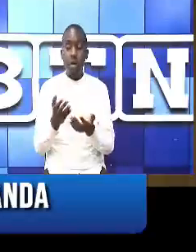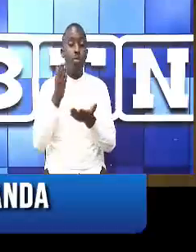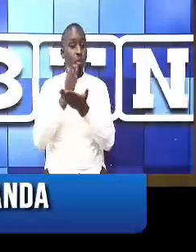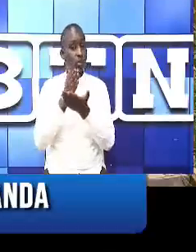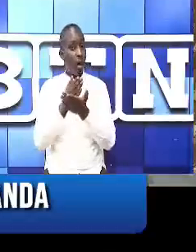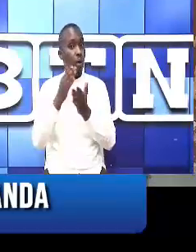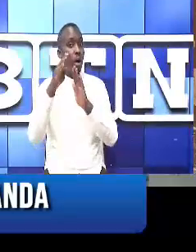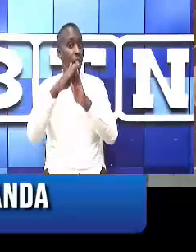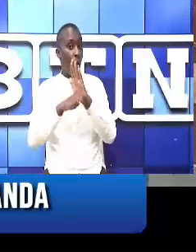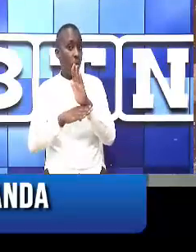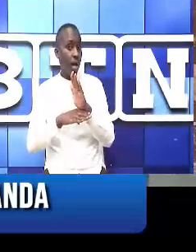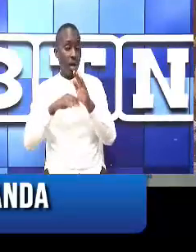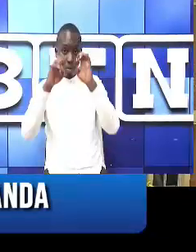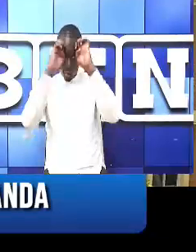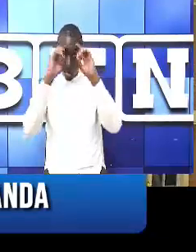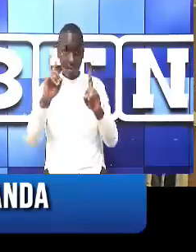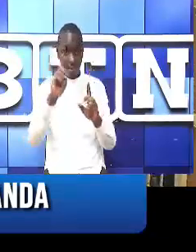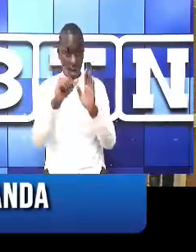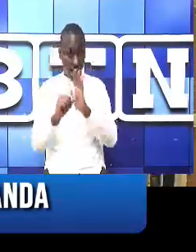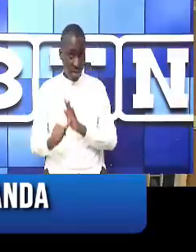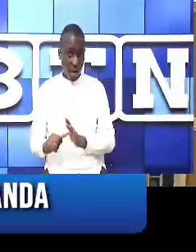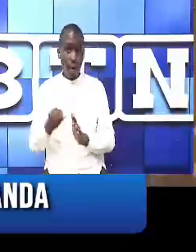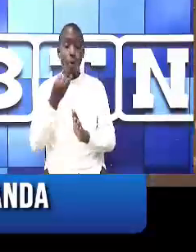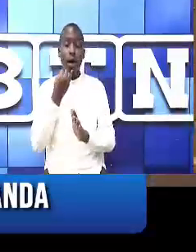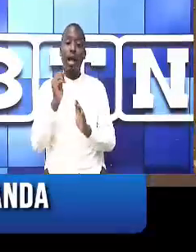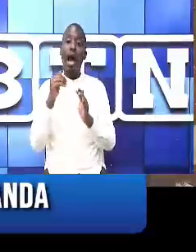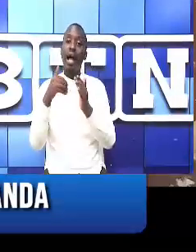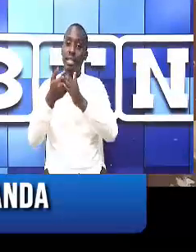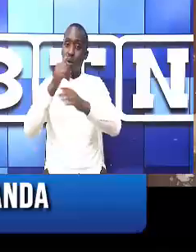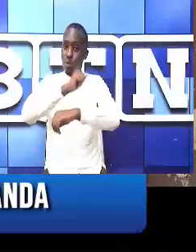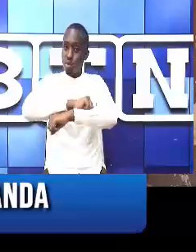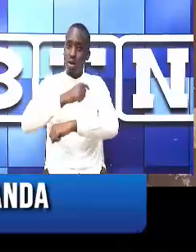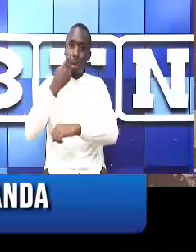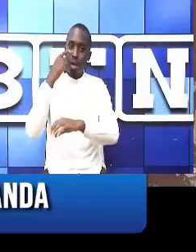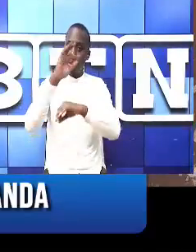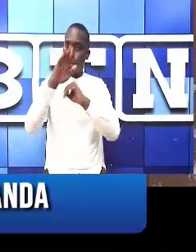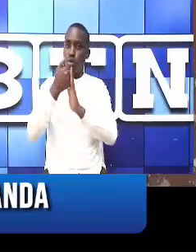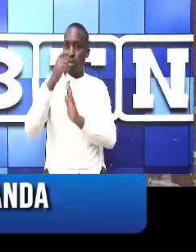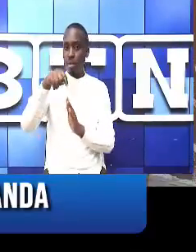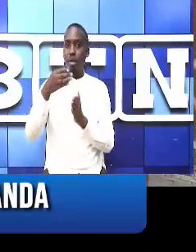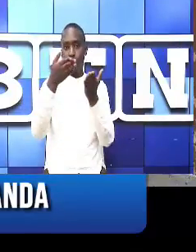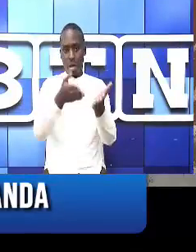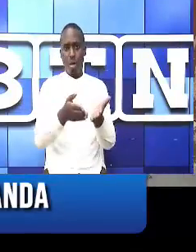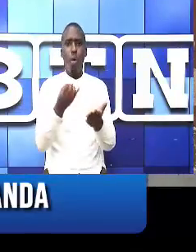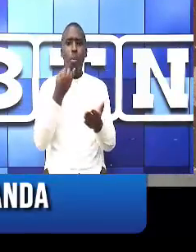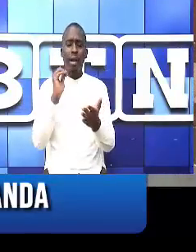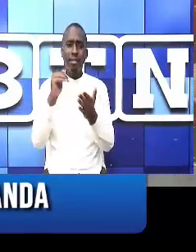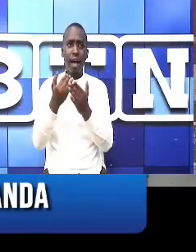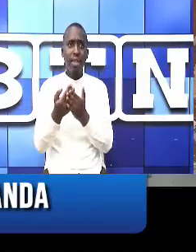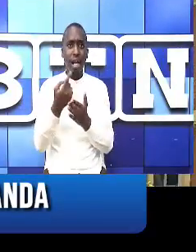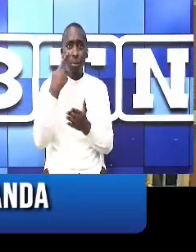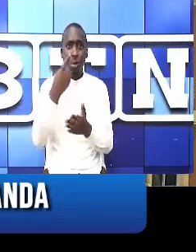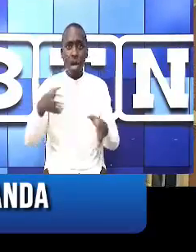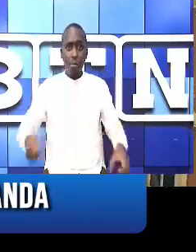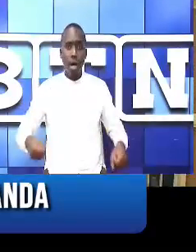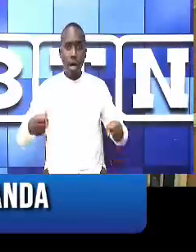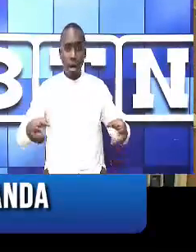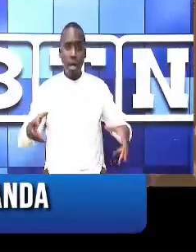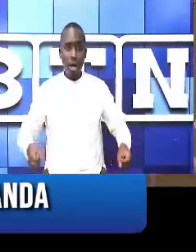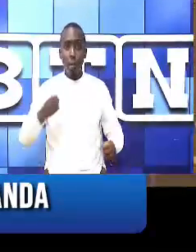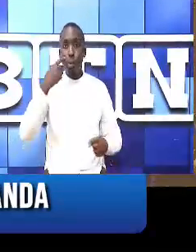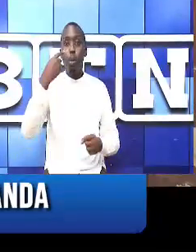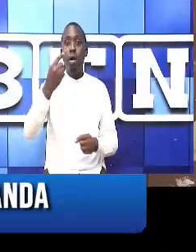ni uko umwana agera ku ishuri asanga ibikenewe byose bihari ntabwo umwana azambara kuhagera ngo nimubone agendera mu kagare ngo mubone